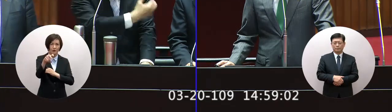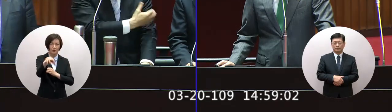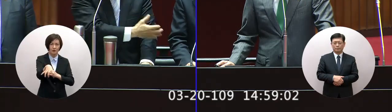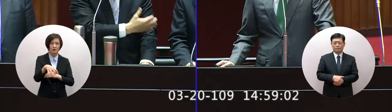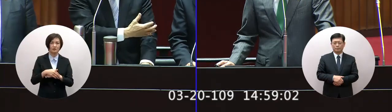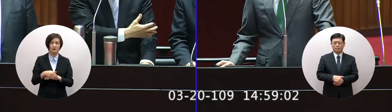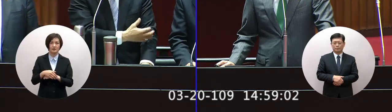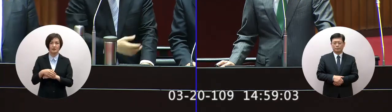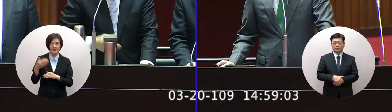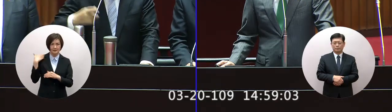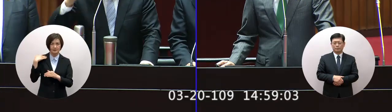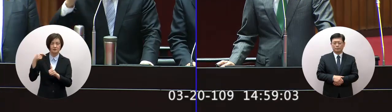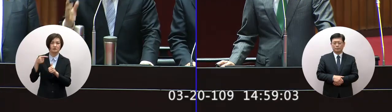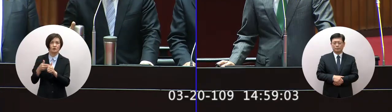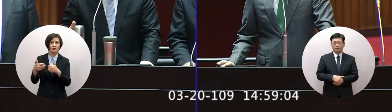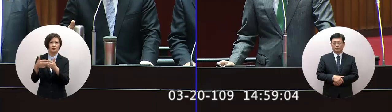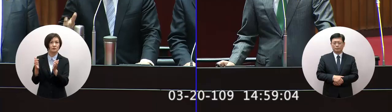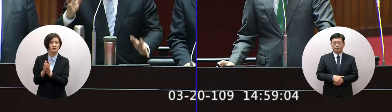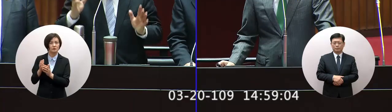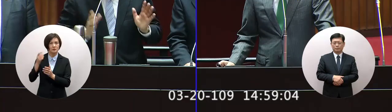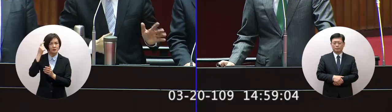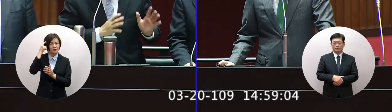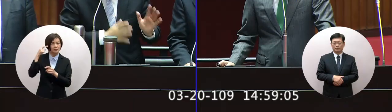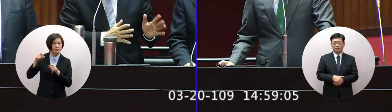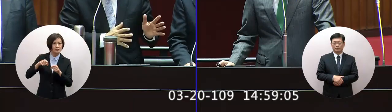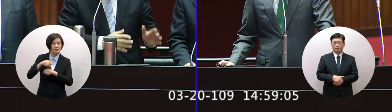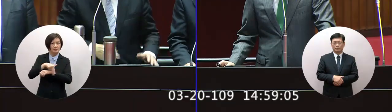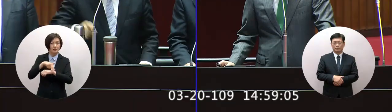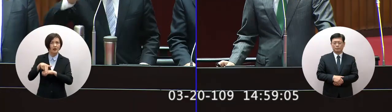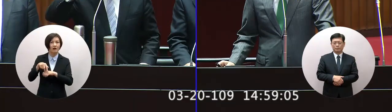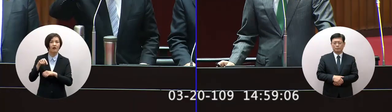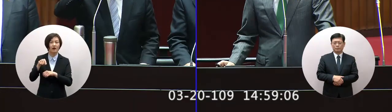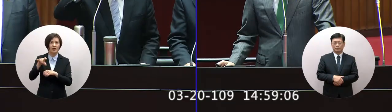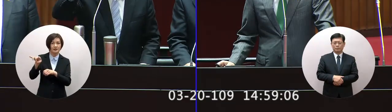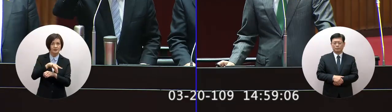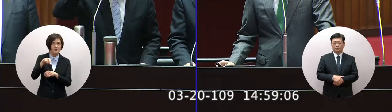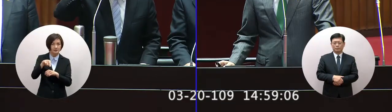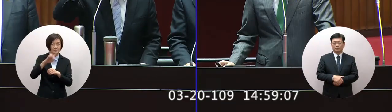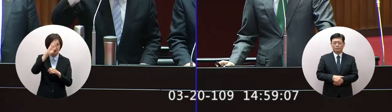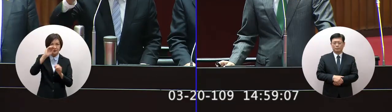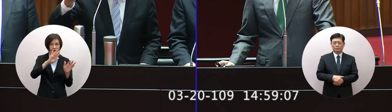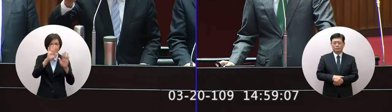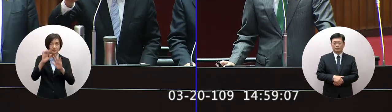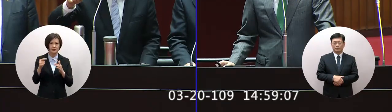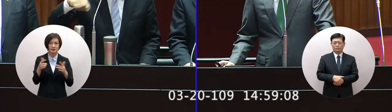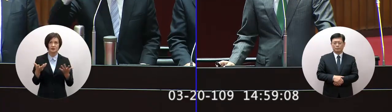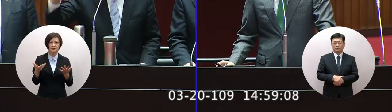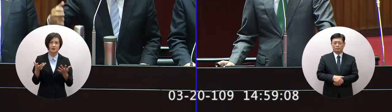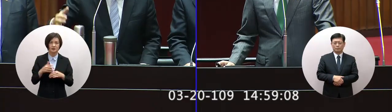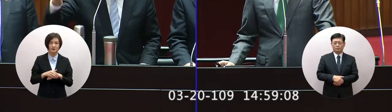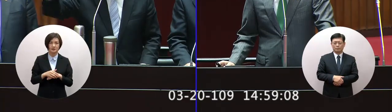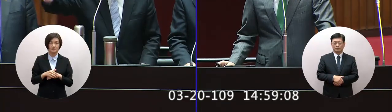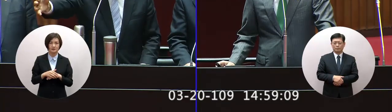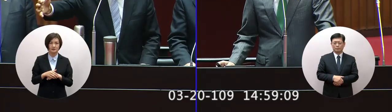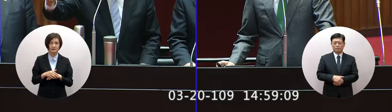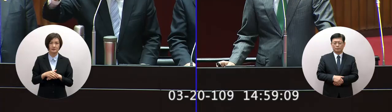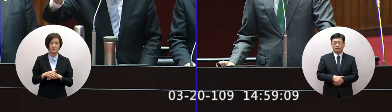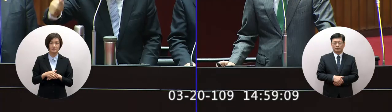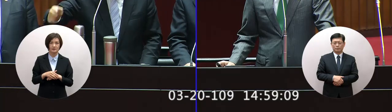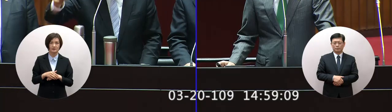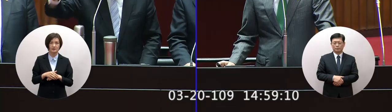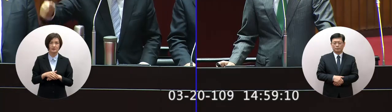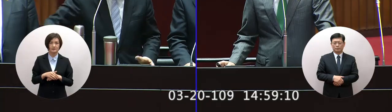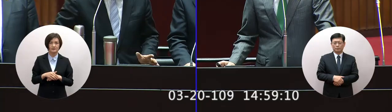教育部就想做，而这一次借着疫情，我们在这个振兴的时候，我们在这